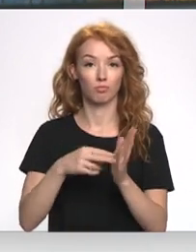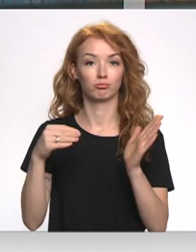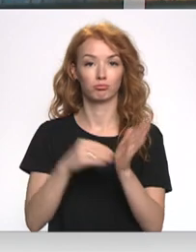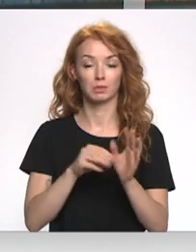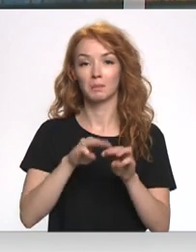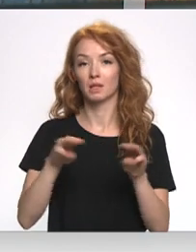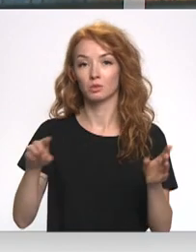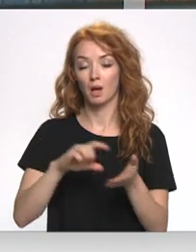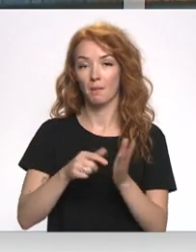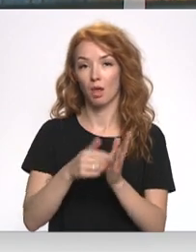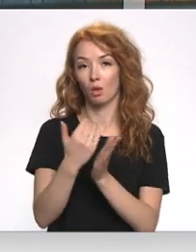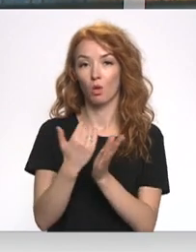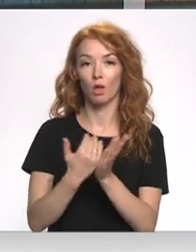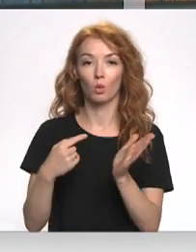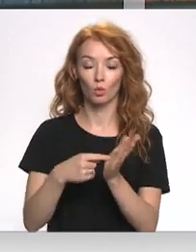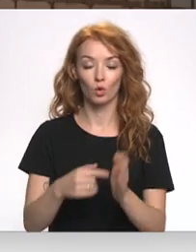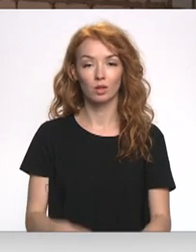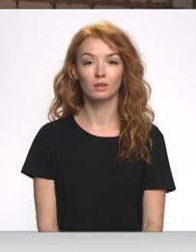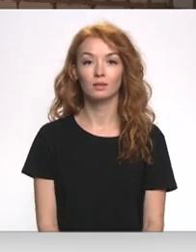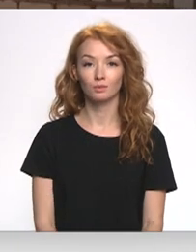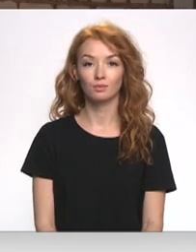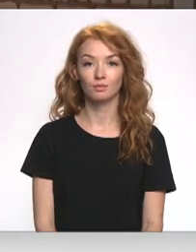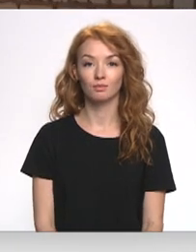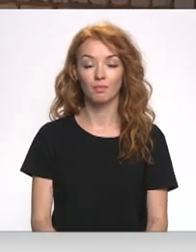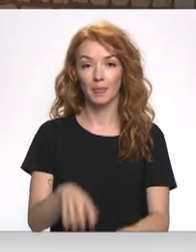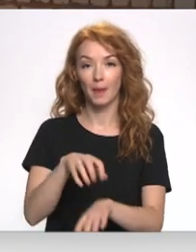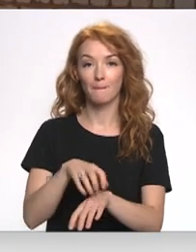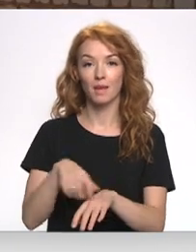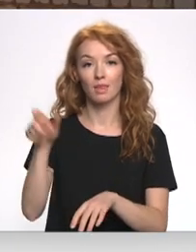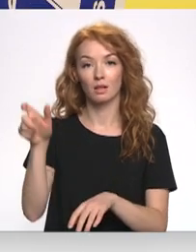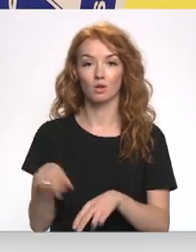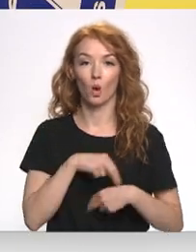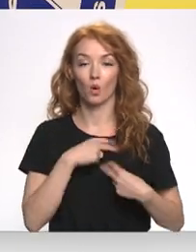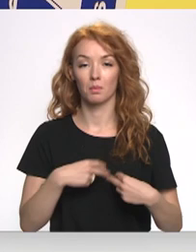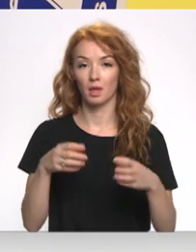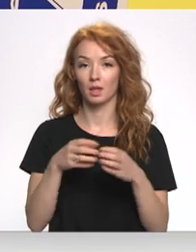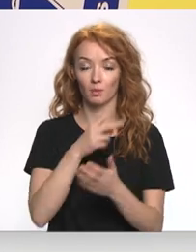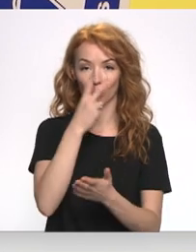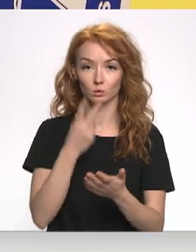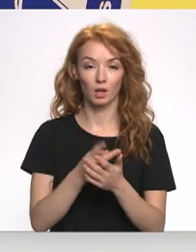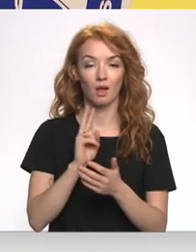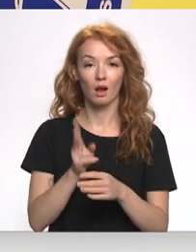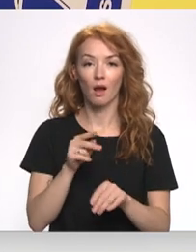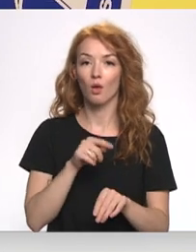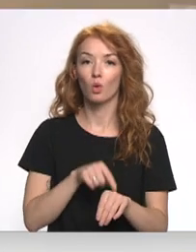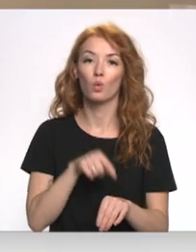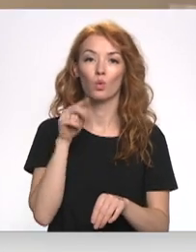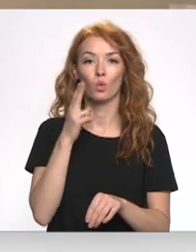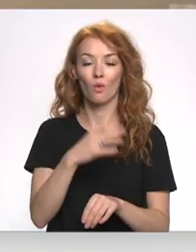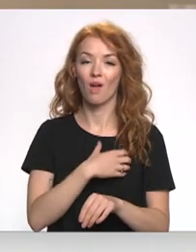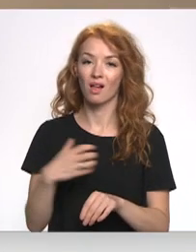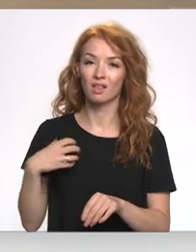noteikumi. Turpina Madara Līcīte. Mediķu arodbiedrības ieskatā šobrīd neesot jūtama ne mazākā valdības